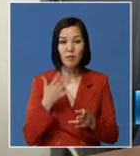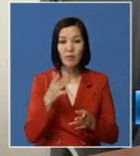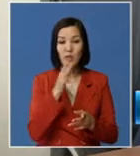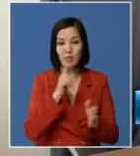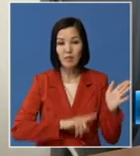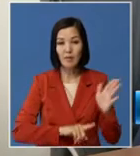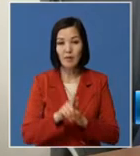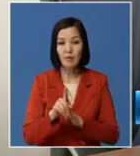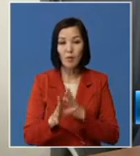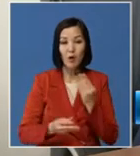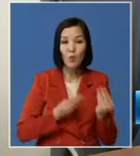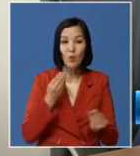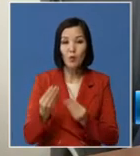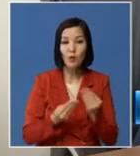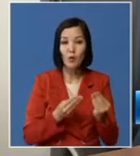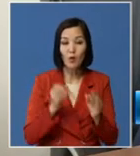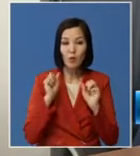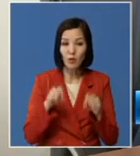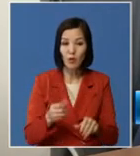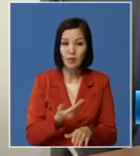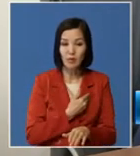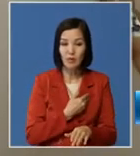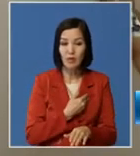бастап құмар ойын ойнайды, неге де ойнайын десе,